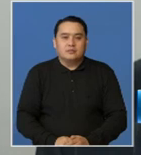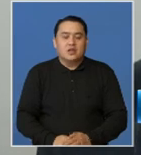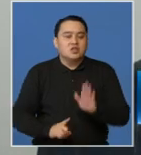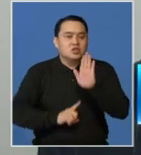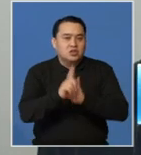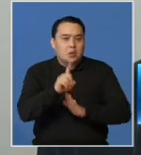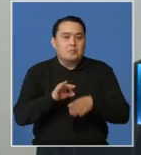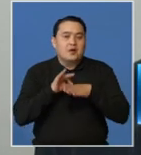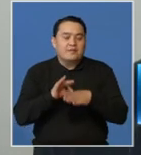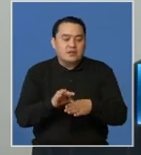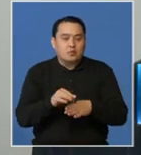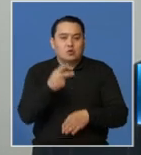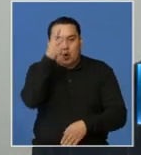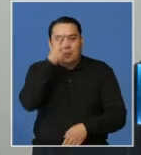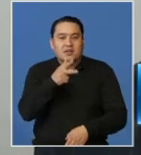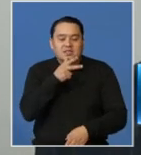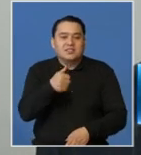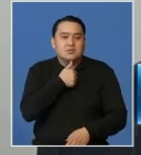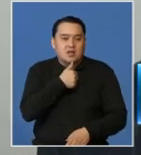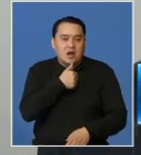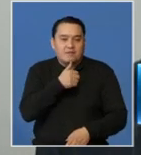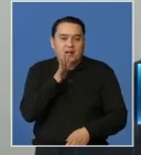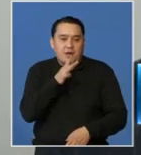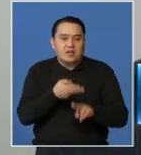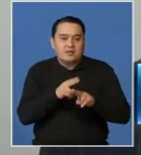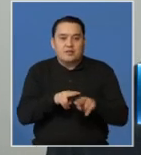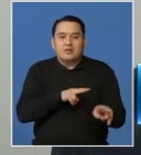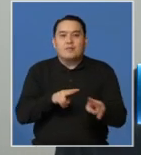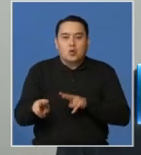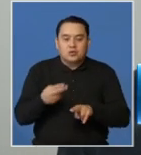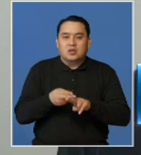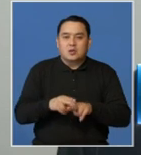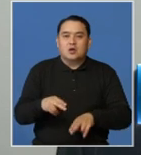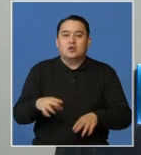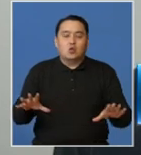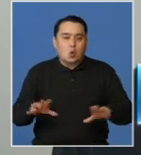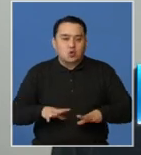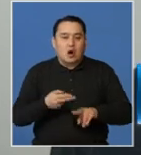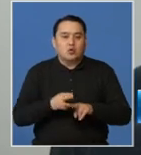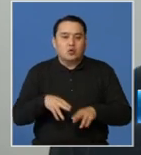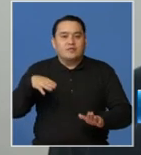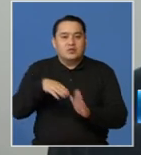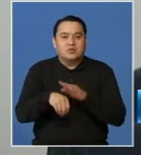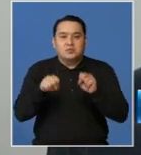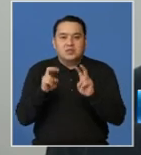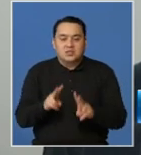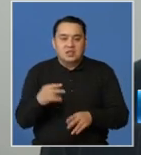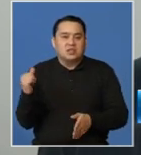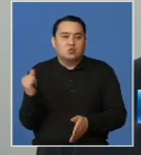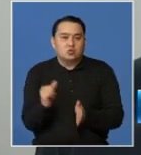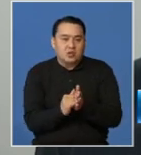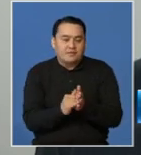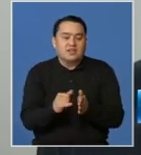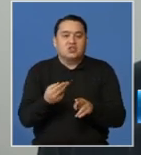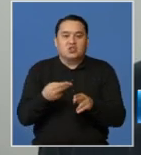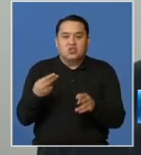Изначально мы проведем 3-месячный испытательный срок. В этот период мы будем наблюдать за теми лошадями, которым внедрили специальные чипы. Если